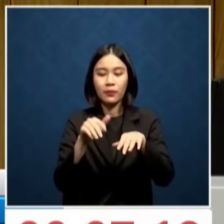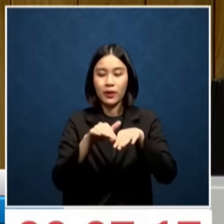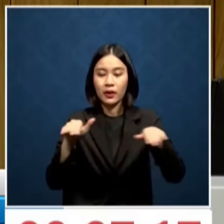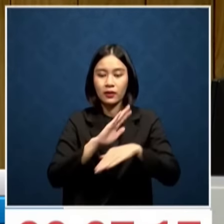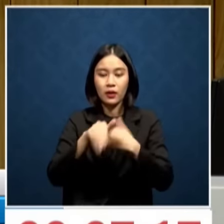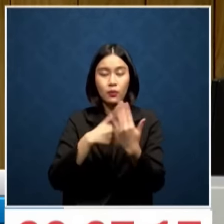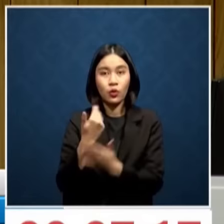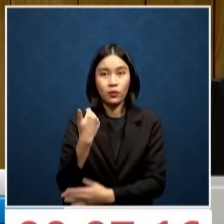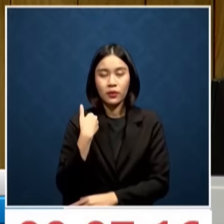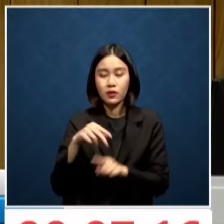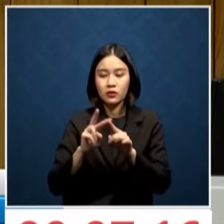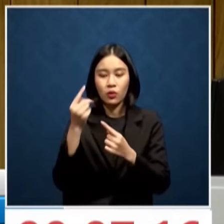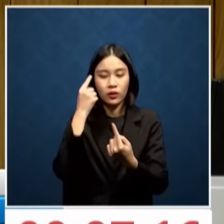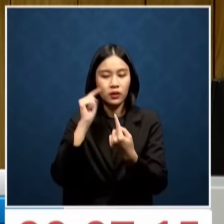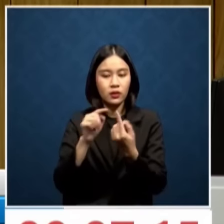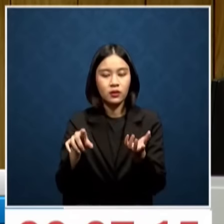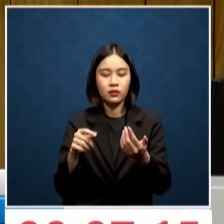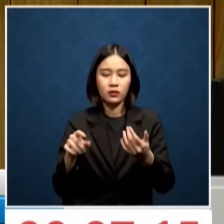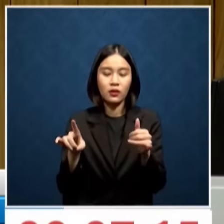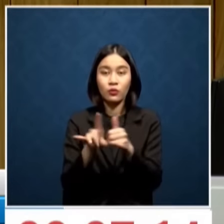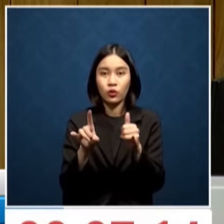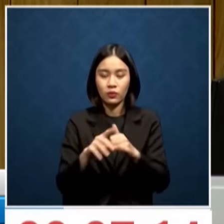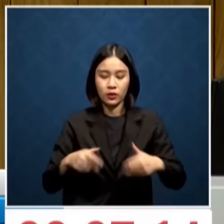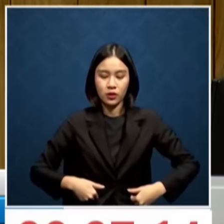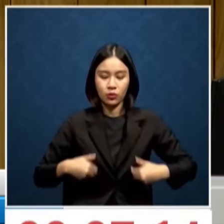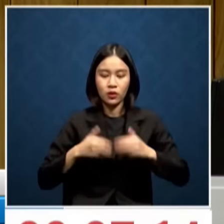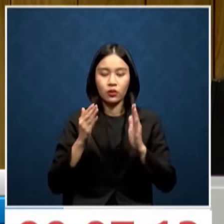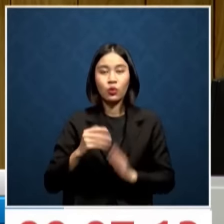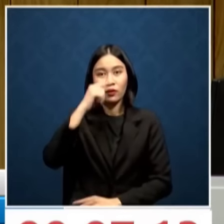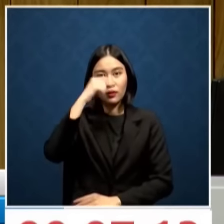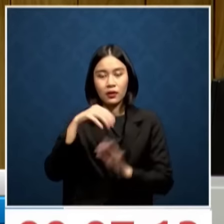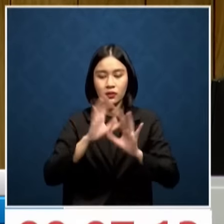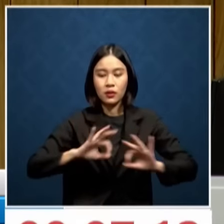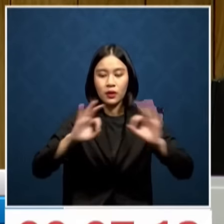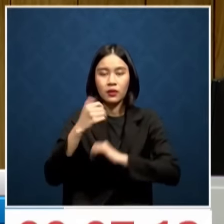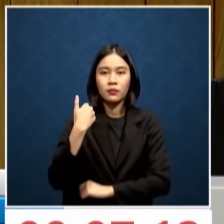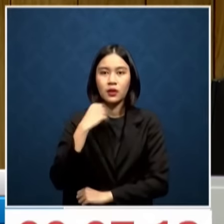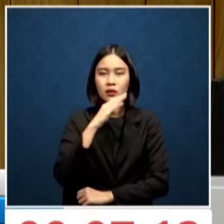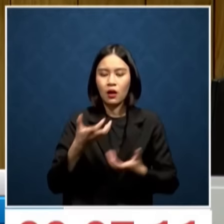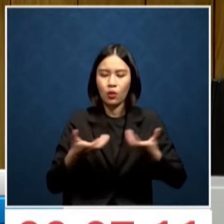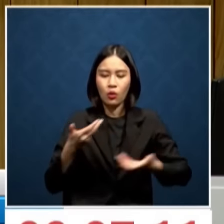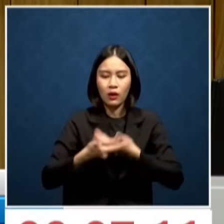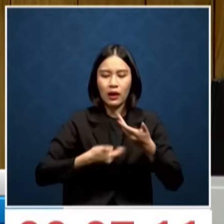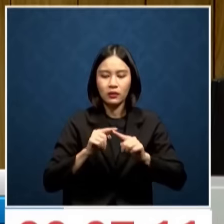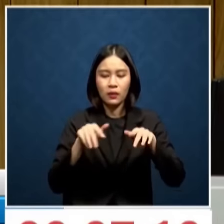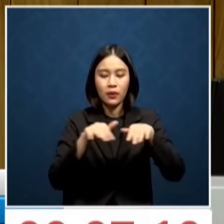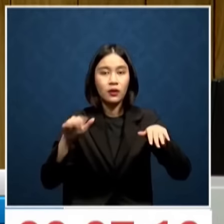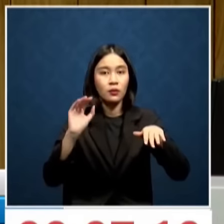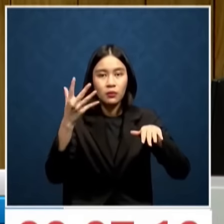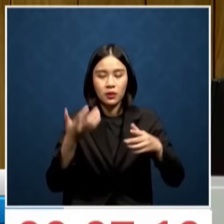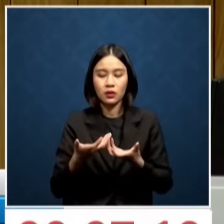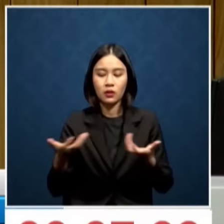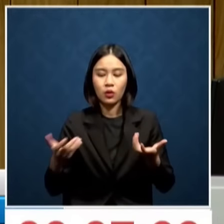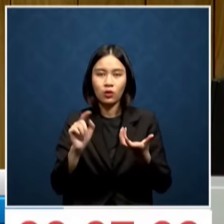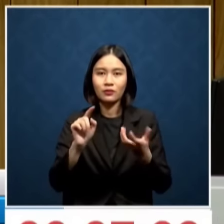ด2ต้องคำนึงถึงคุณภาพชีวิตครับคือชีวิตคนไทยสำคัญนะครับคือถ้าขายของมาไม่ได้มาตรฐานหรือของ